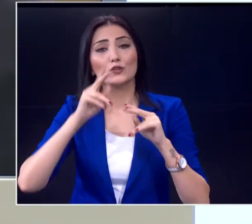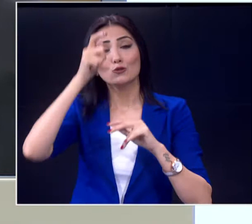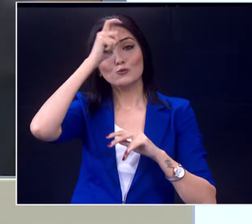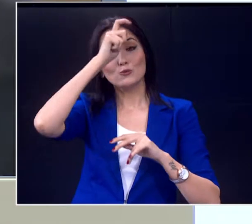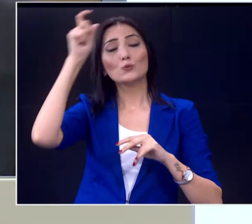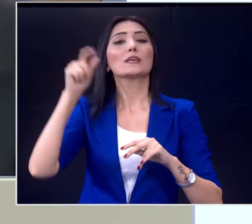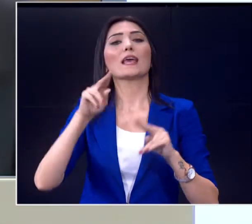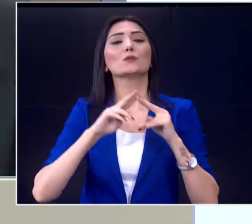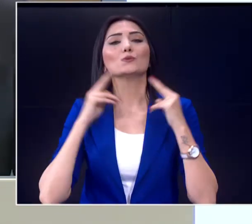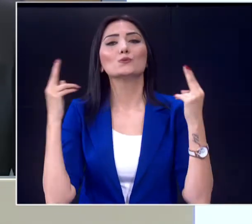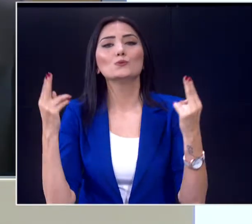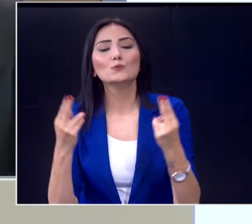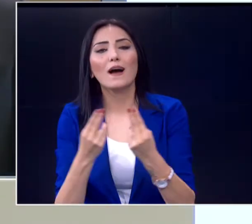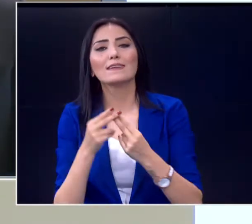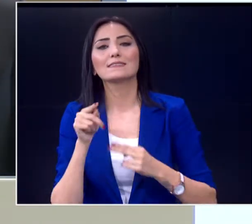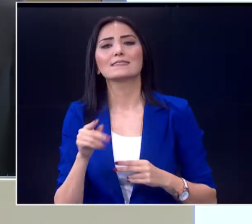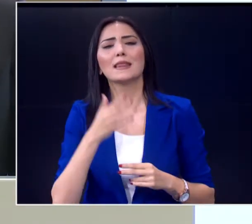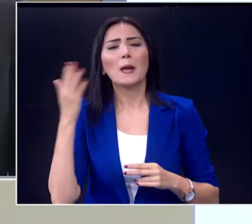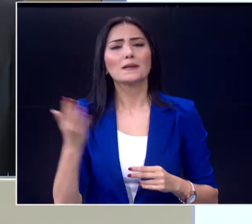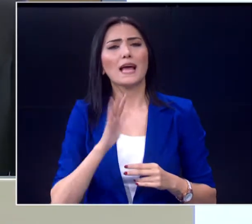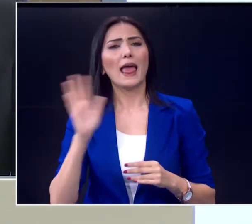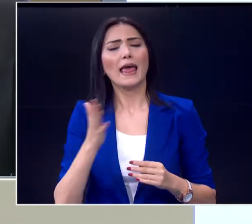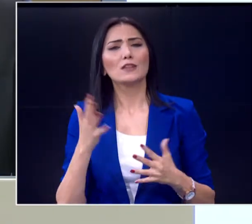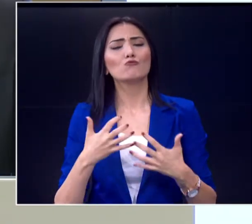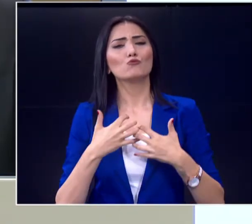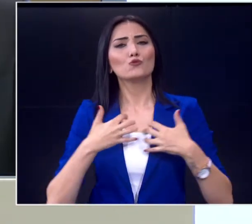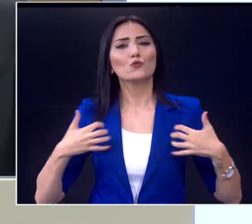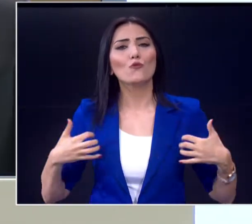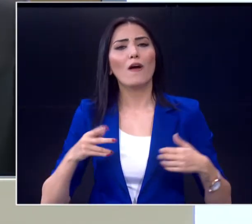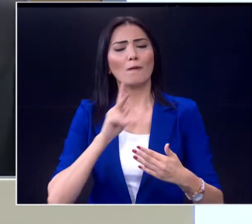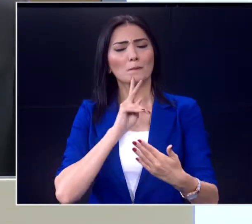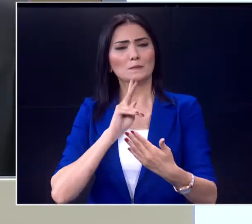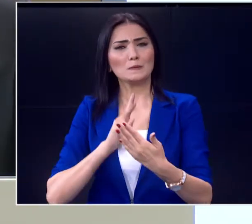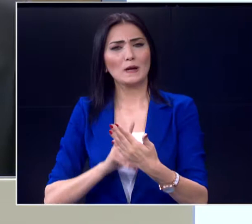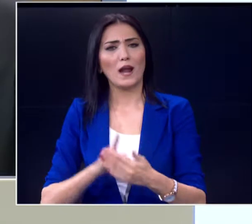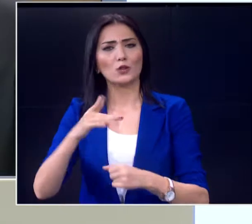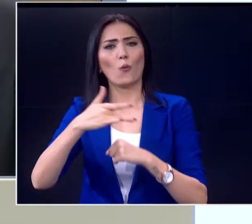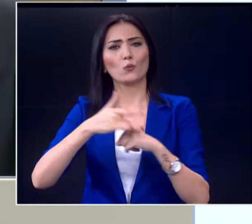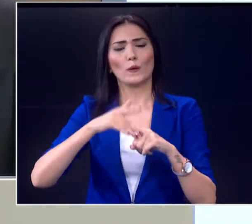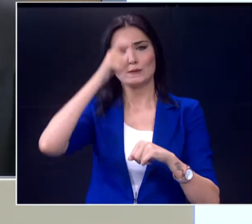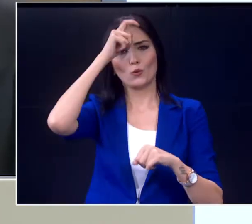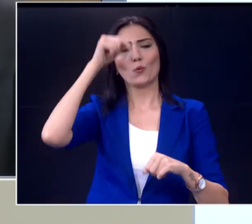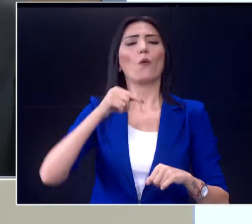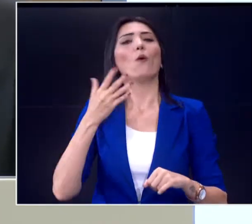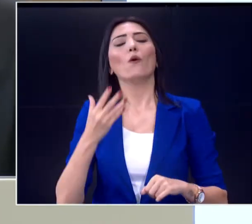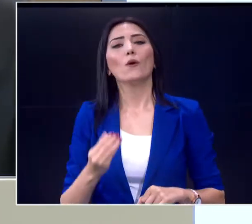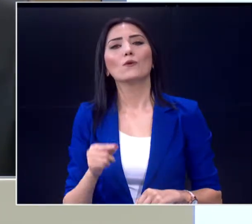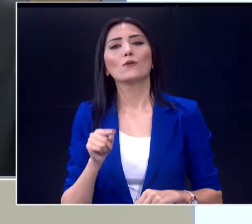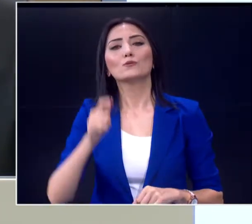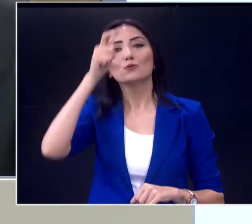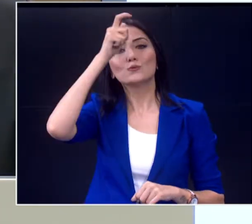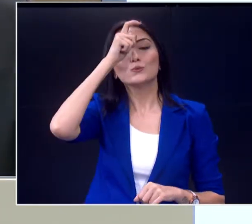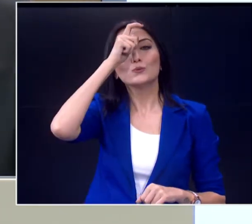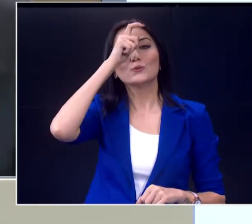dünyanın adeta en güvenli, istikrarlı ülkesi haline geldi.